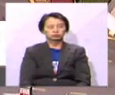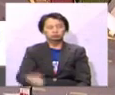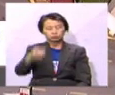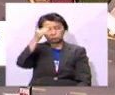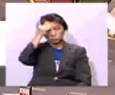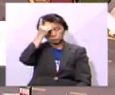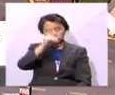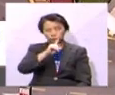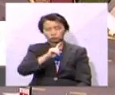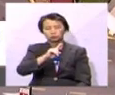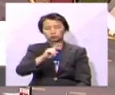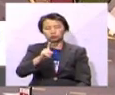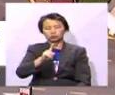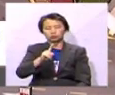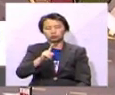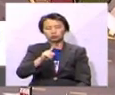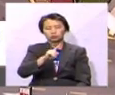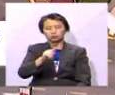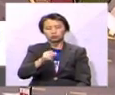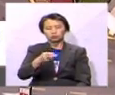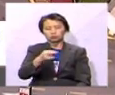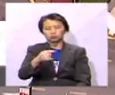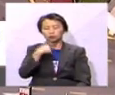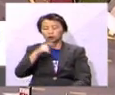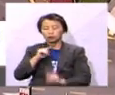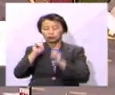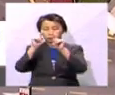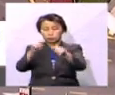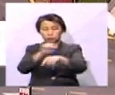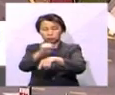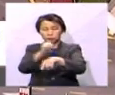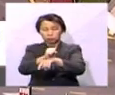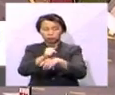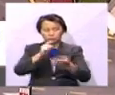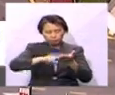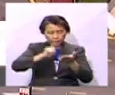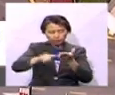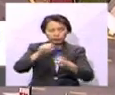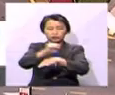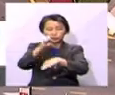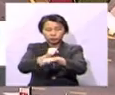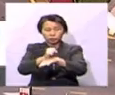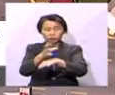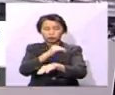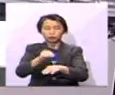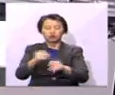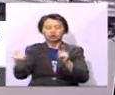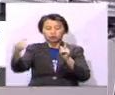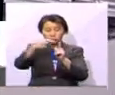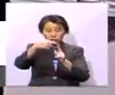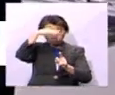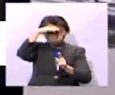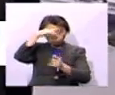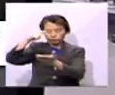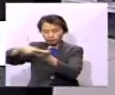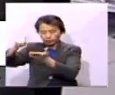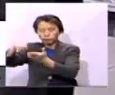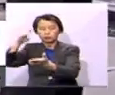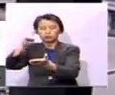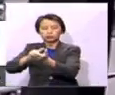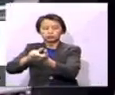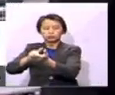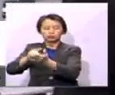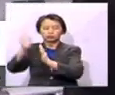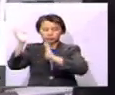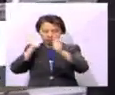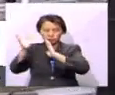Dato' Sri Najib mencadangkan agar mereka yang menuju ke Singapura diperiksa di Republik itu sementara mereka yang menuju ke Johor diperiksa di Pusat